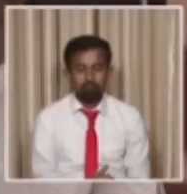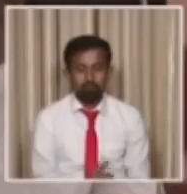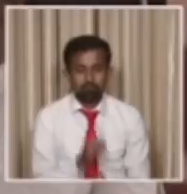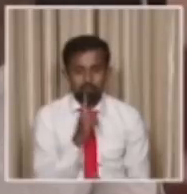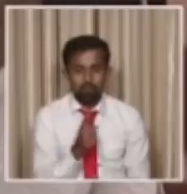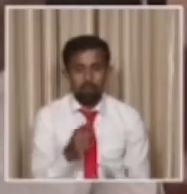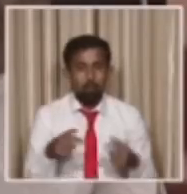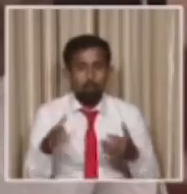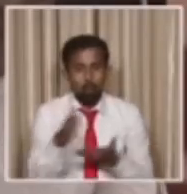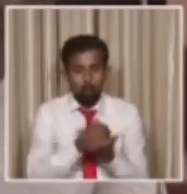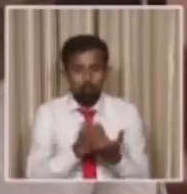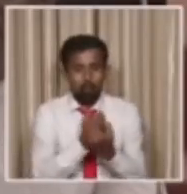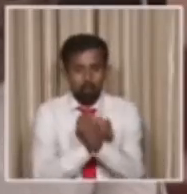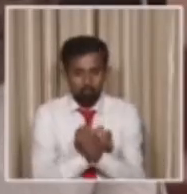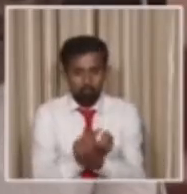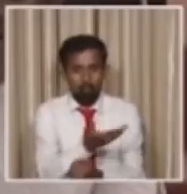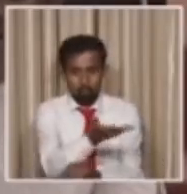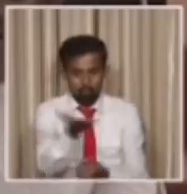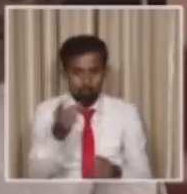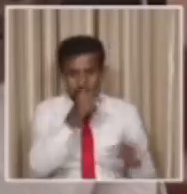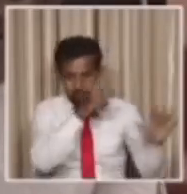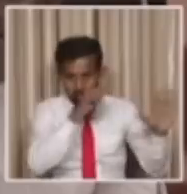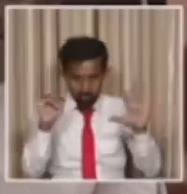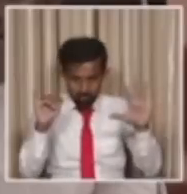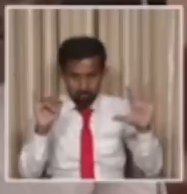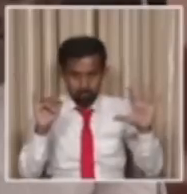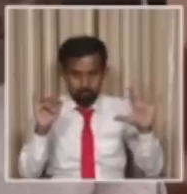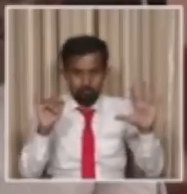ඒ කියන්නේ මේ ඔක්කොම ඇල්ලුවේ මේ ඕගොල්ලන් මේ මාස 6න්.